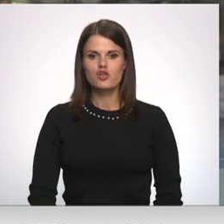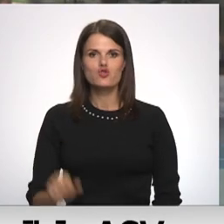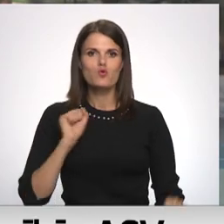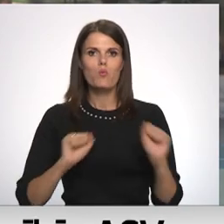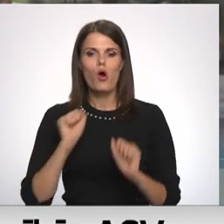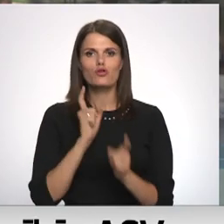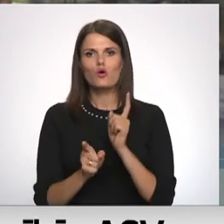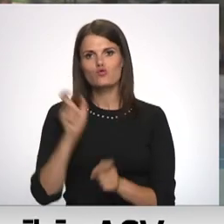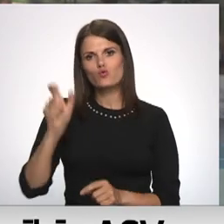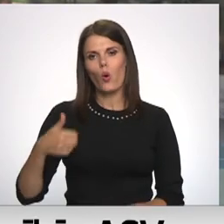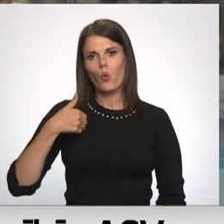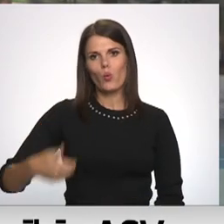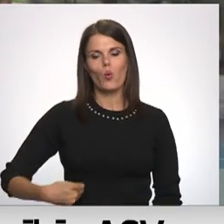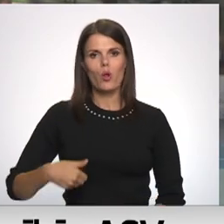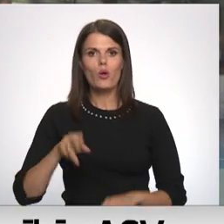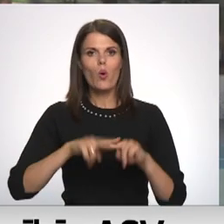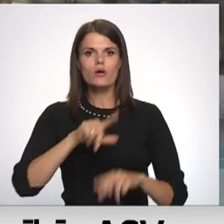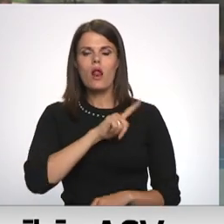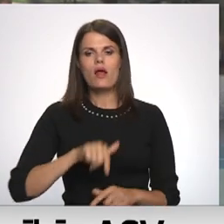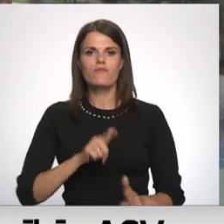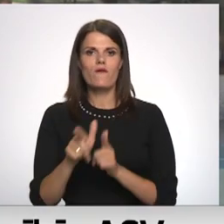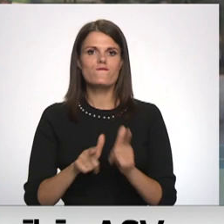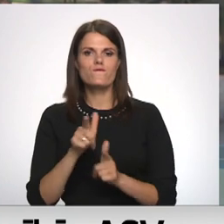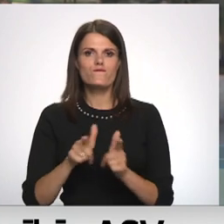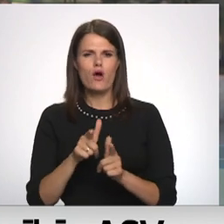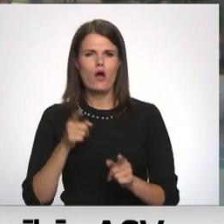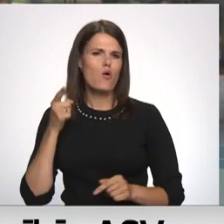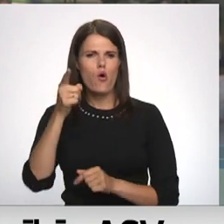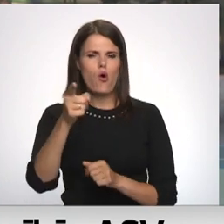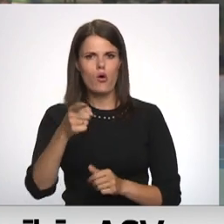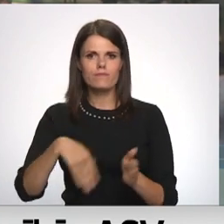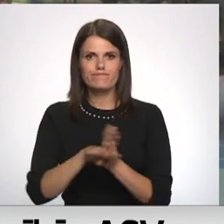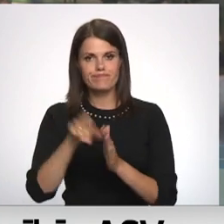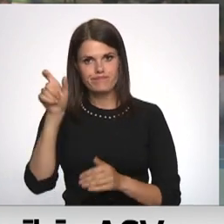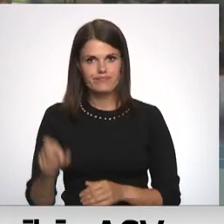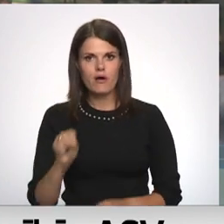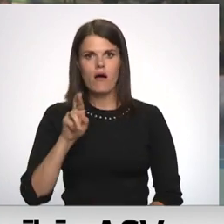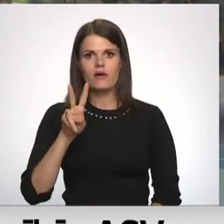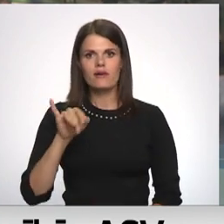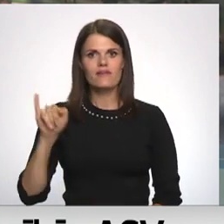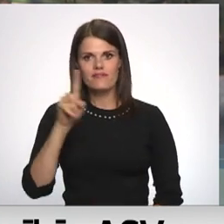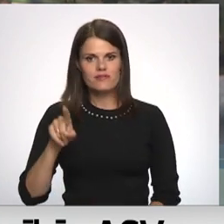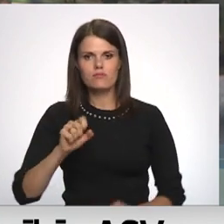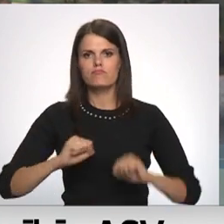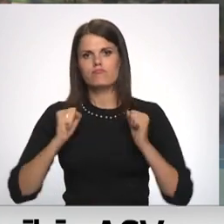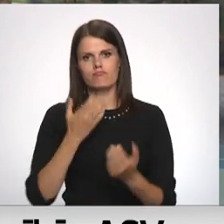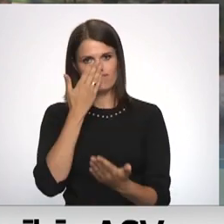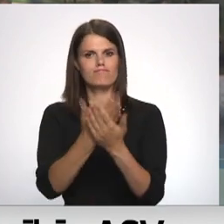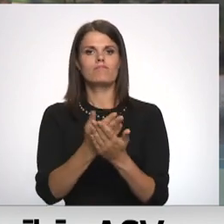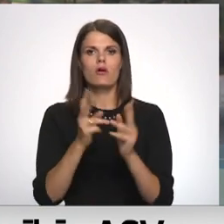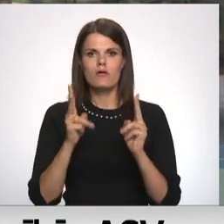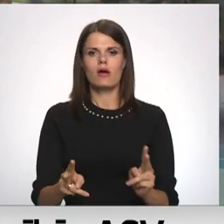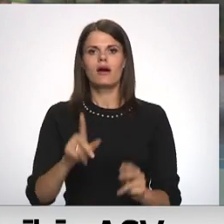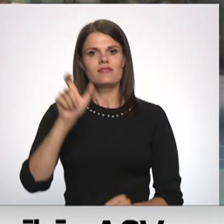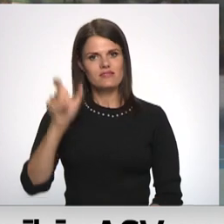Sportā skolotājs no Kuldīgas un Latvijas velo ultramaratonists Arvis Sprūde cenšas pierādīt, ka arī cilvēkam no Latvijas